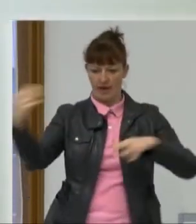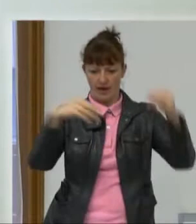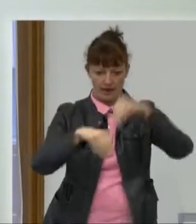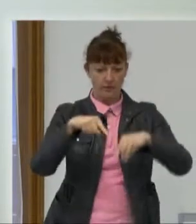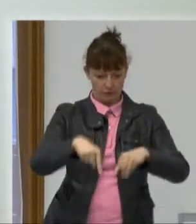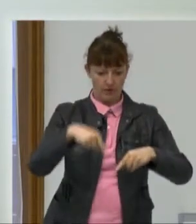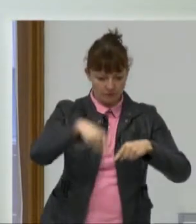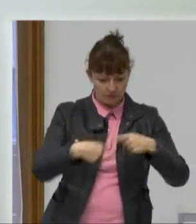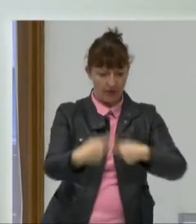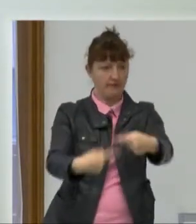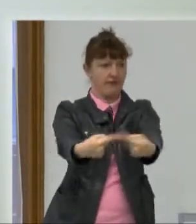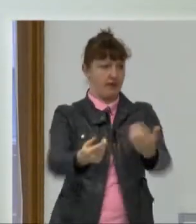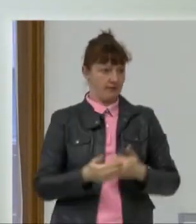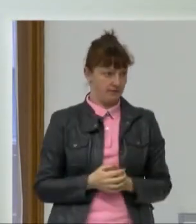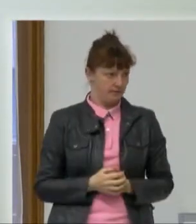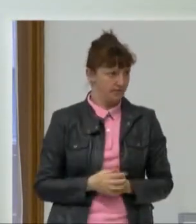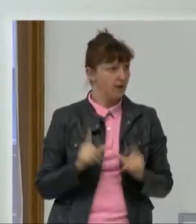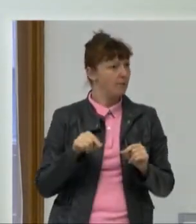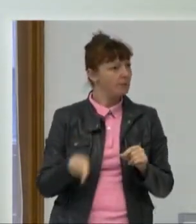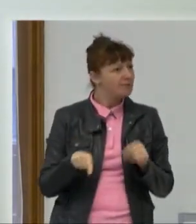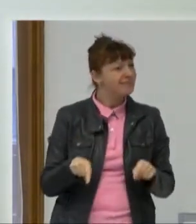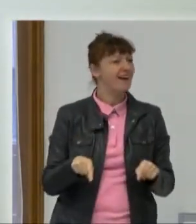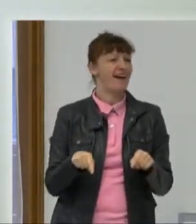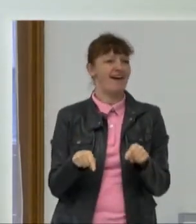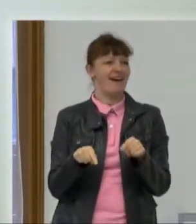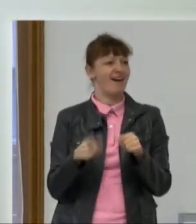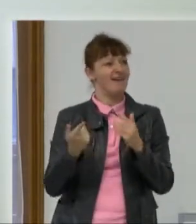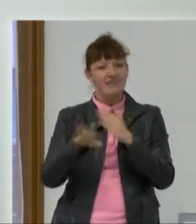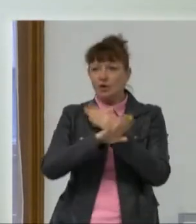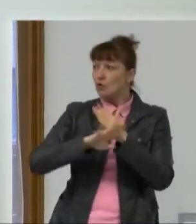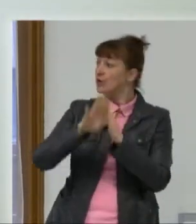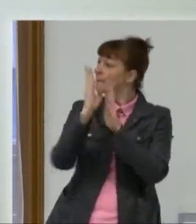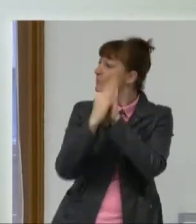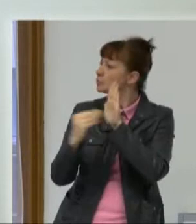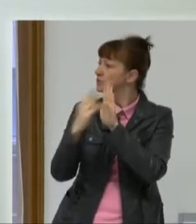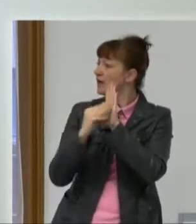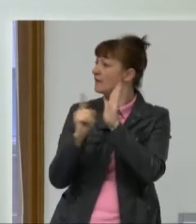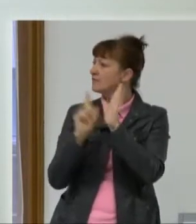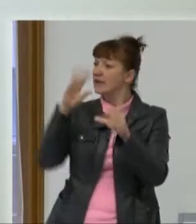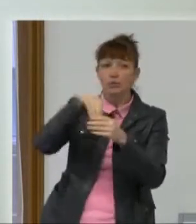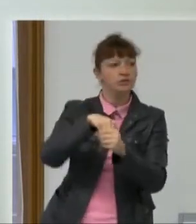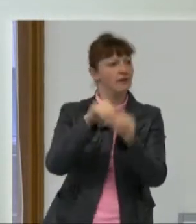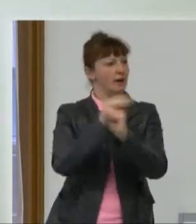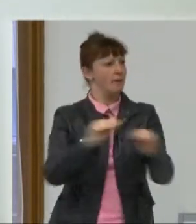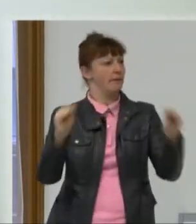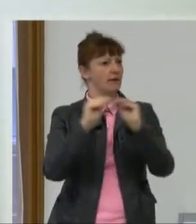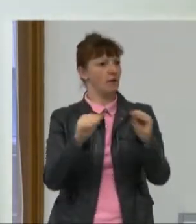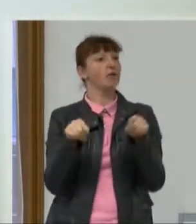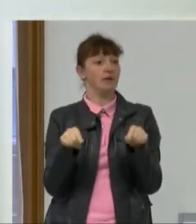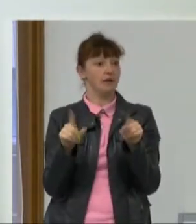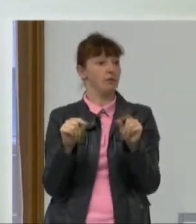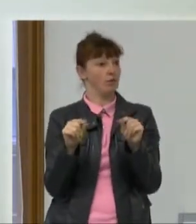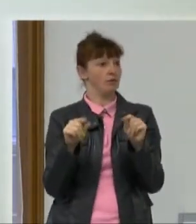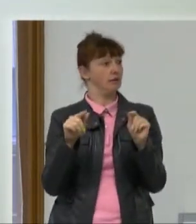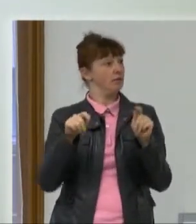entwickelt. Und auch hier sehen wir wieder das grundlegende Muster im Zusammenhang mit inklusiver Pädagogik. Es geht darum, dass es